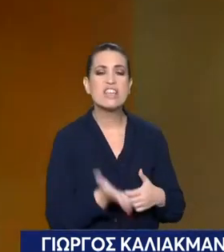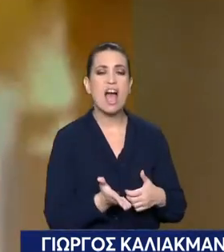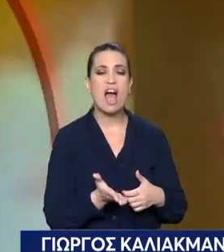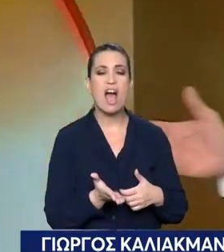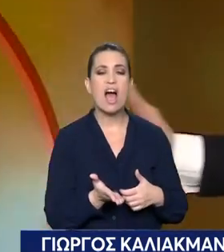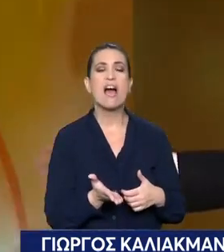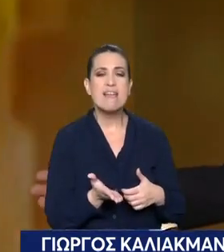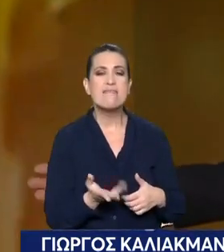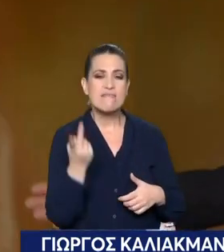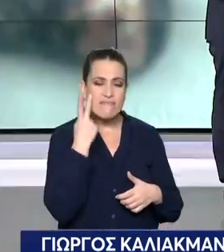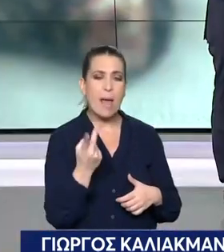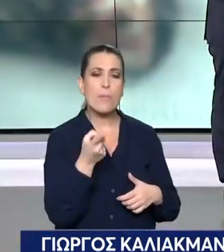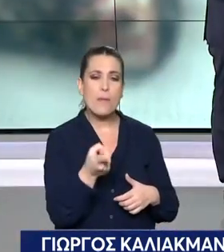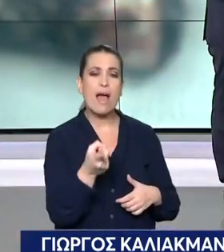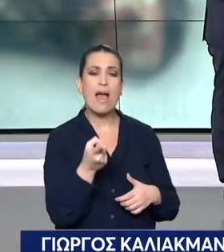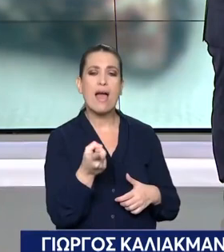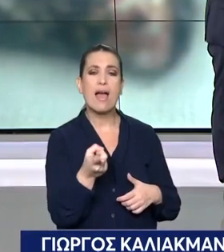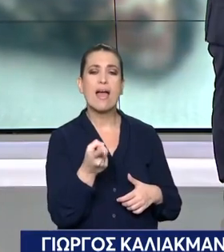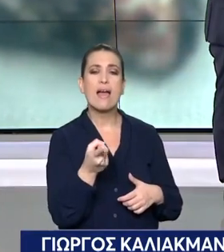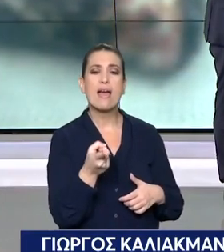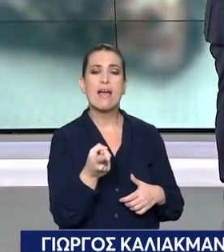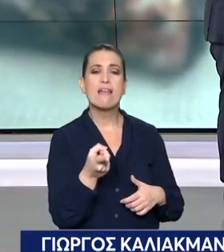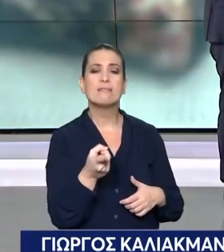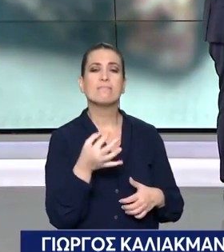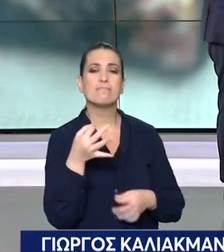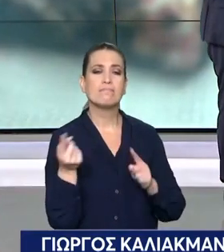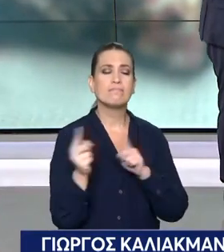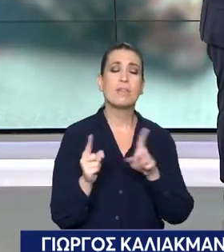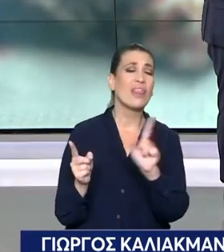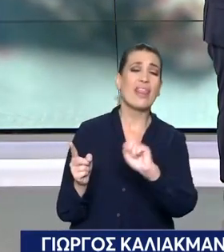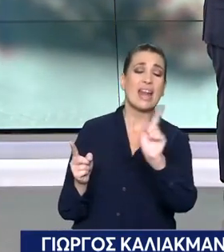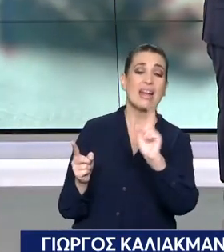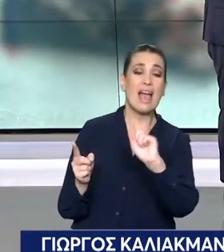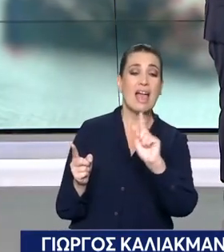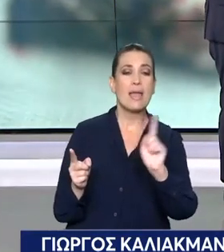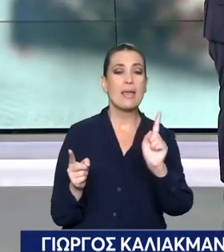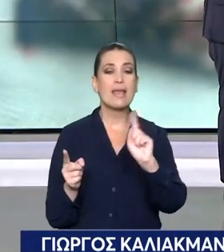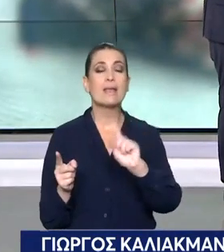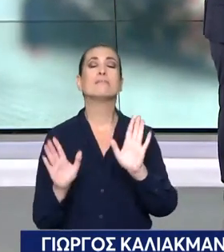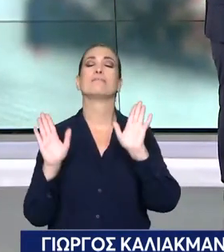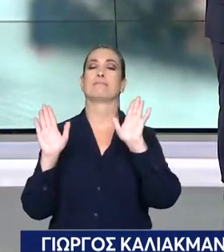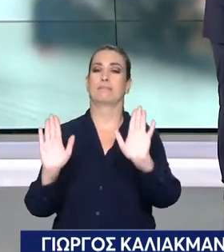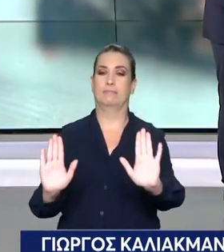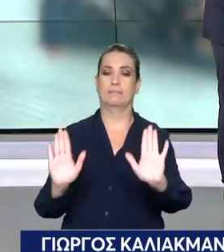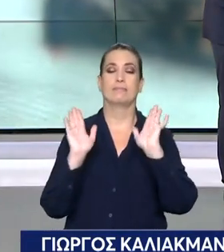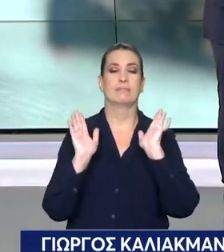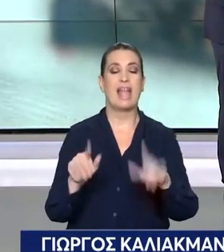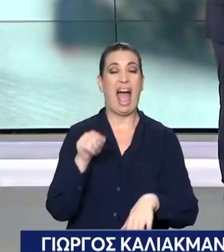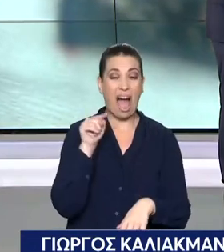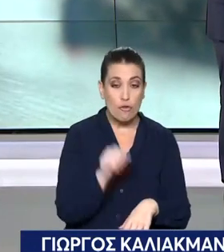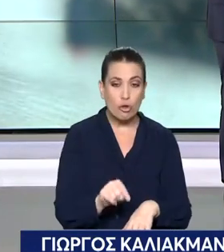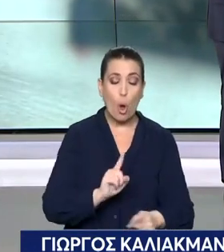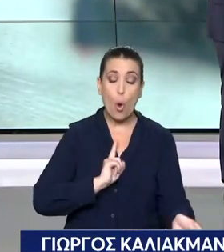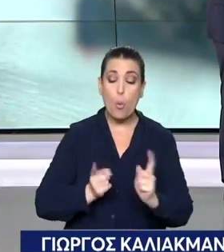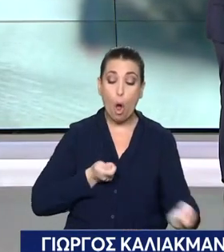επιχείρηση. Εδώ μιλάμε όχι, για. Δεν είναι. Ναι. Εδώ είναι μιλάμε όμως, για ομάδες ανθρώπων. Είναι όμως. Οι οποίοι δεν έχουν σχέση με τον αθλητισμό. Είναι όμως οργανωμένο έγκλημα. Και